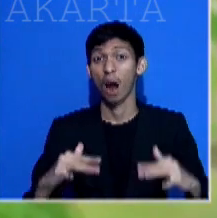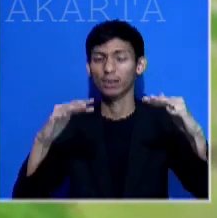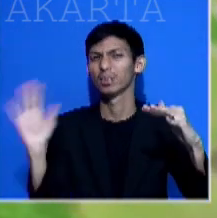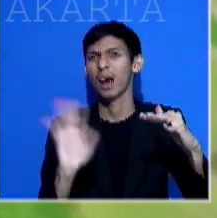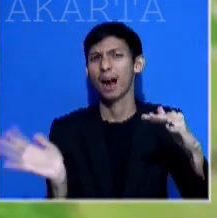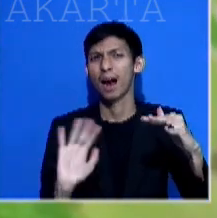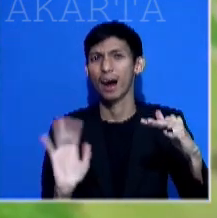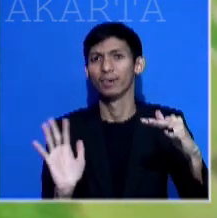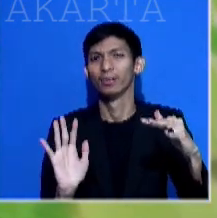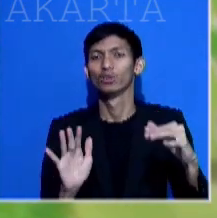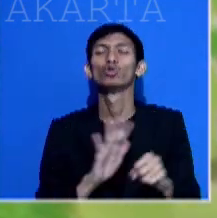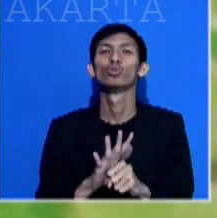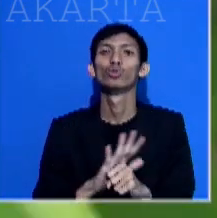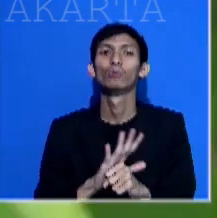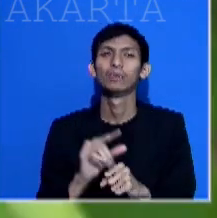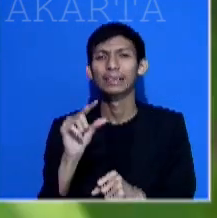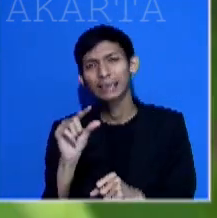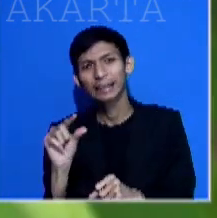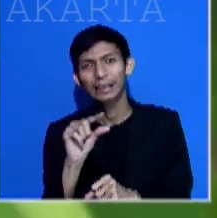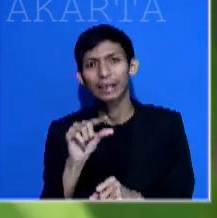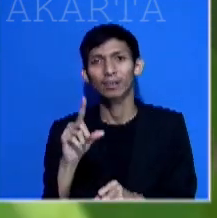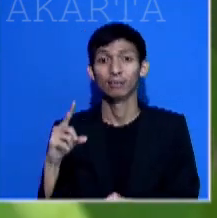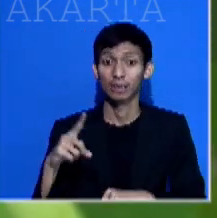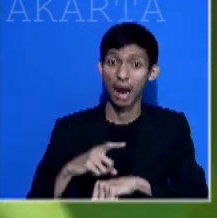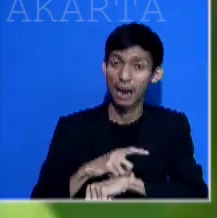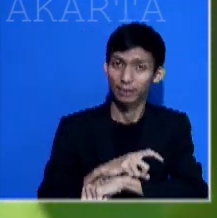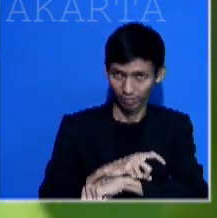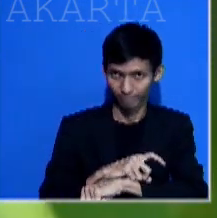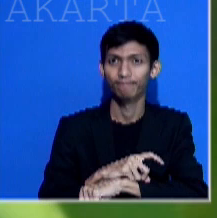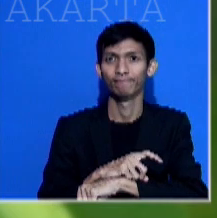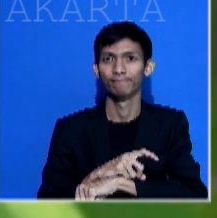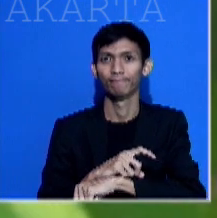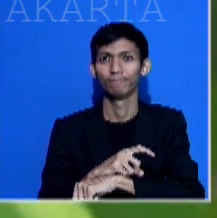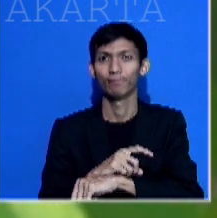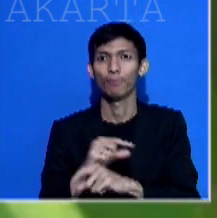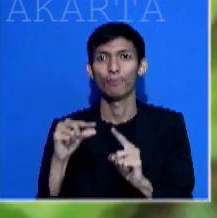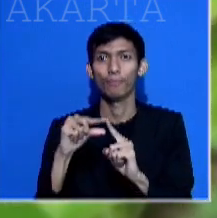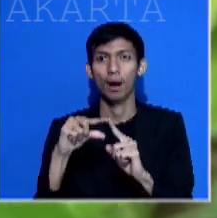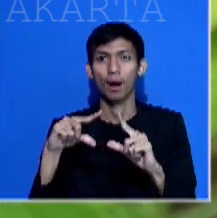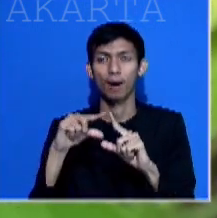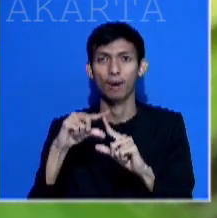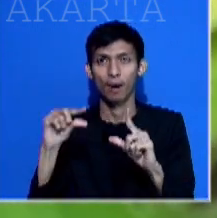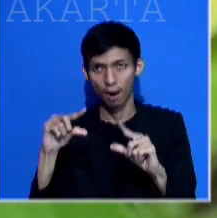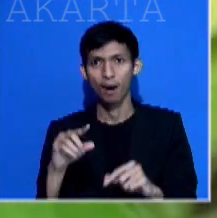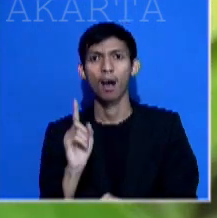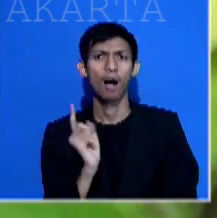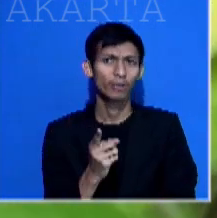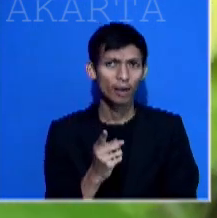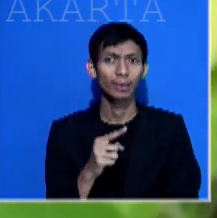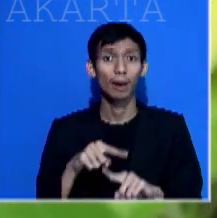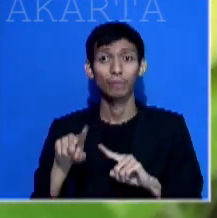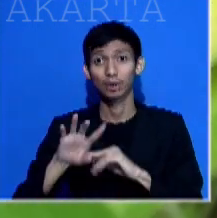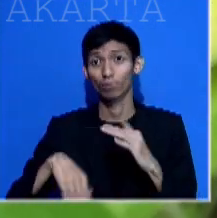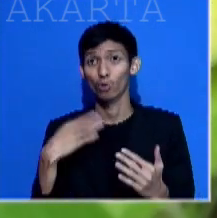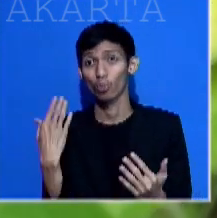ingkang reboso kajawi uler ijem wonten tumo cemeng ingkang reboso ron ing pucuking taneman. Nanging sedaya wau ugi saged dipun awekani